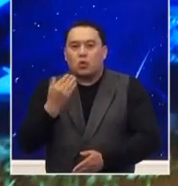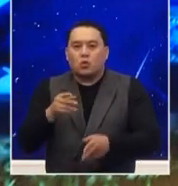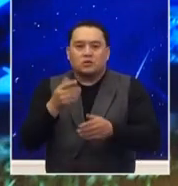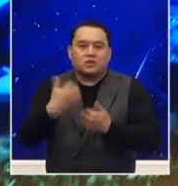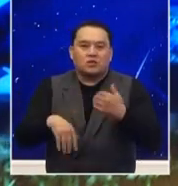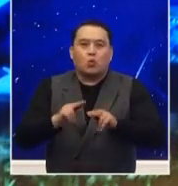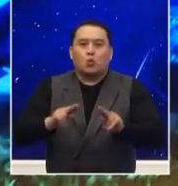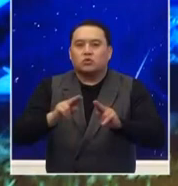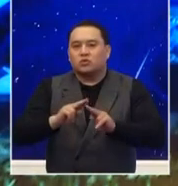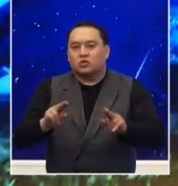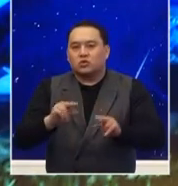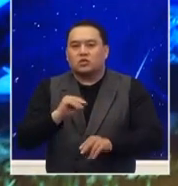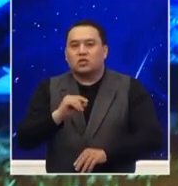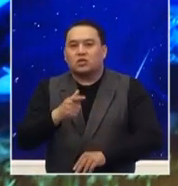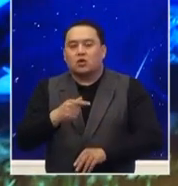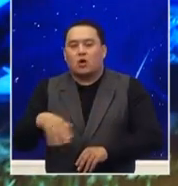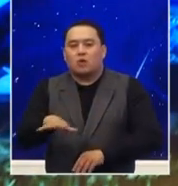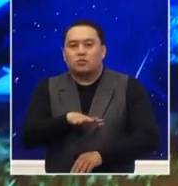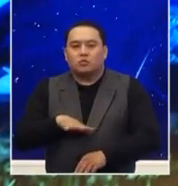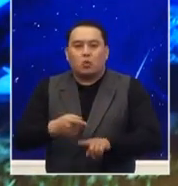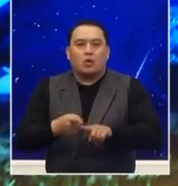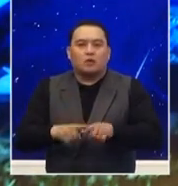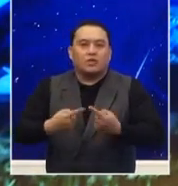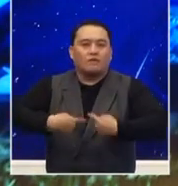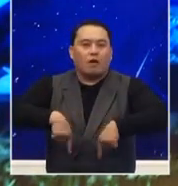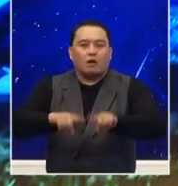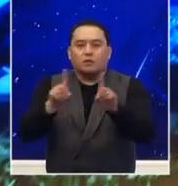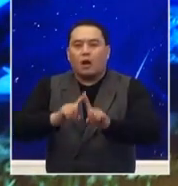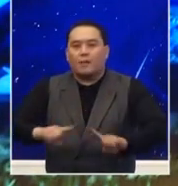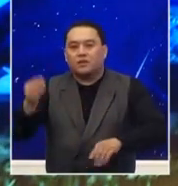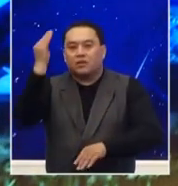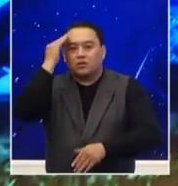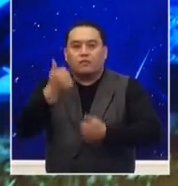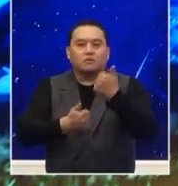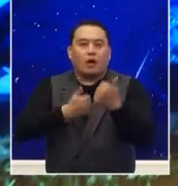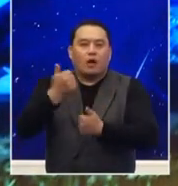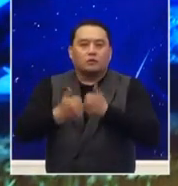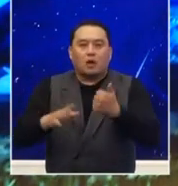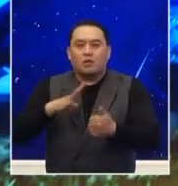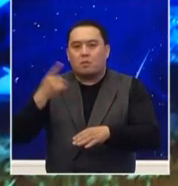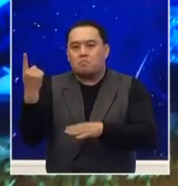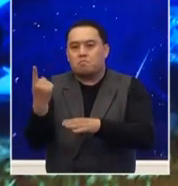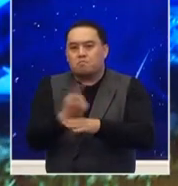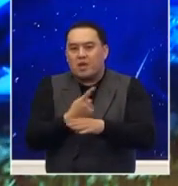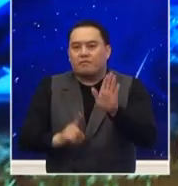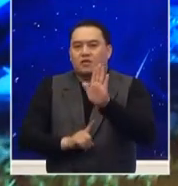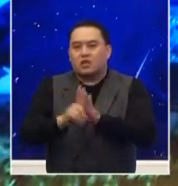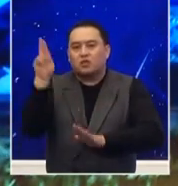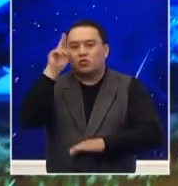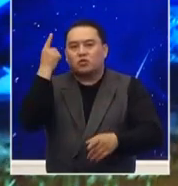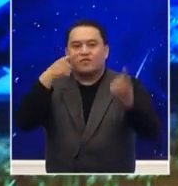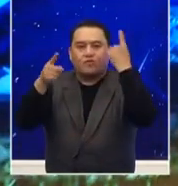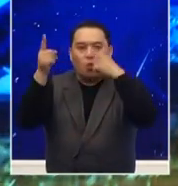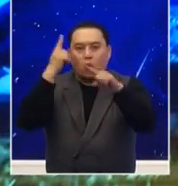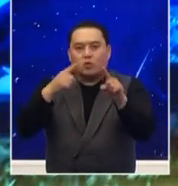и учащихся школ Житысусского края. По мнению организаторов, необычное интеллектуальное состязание стало первым кирпичиком в изучении